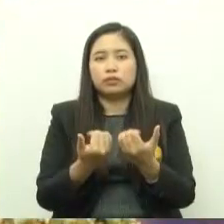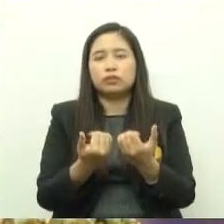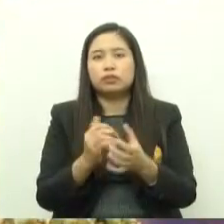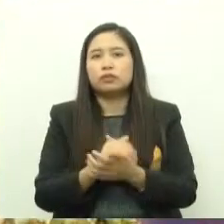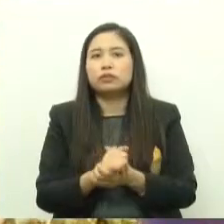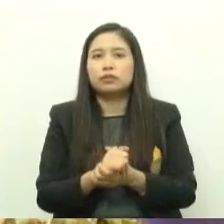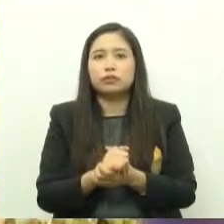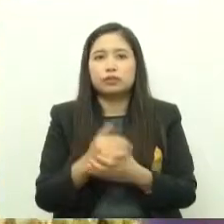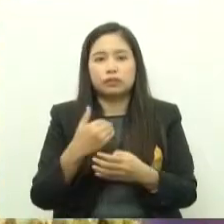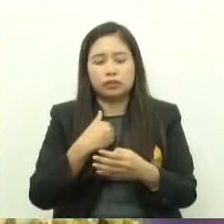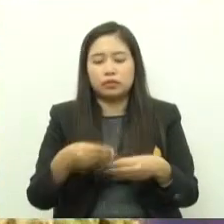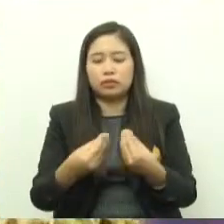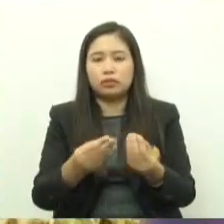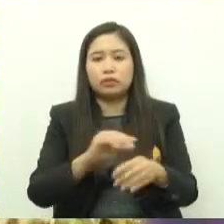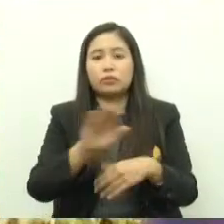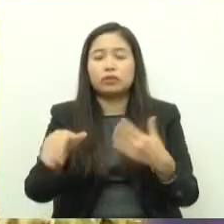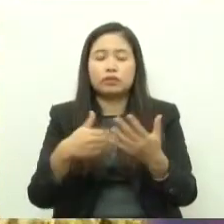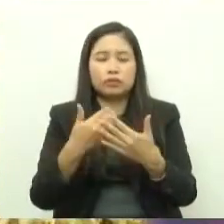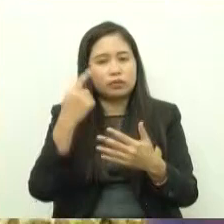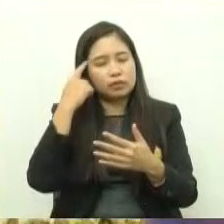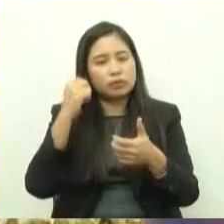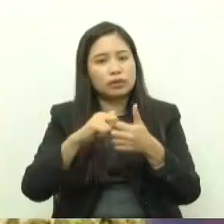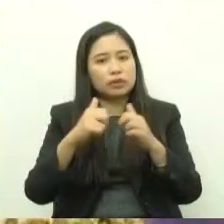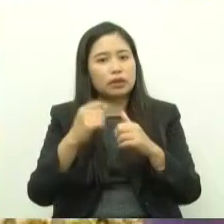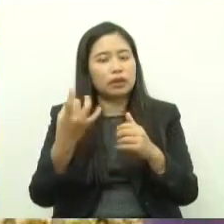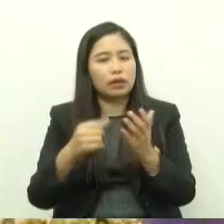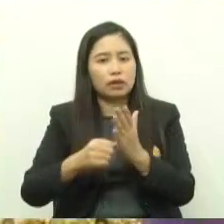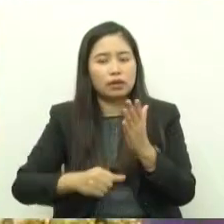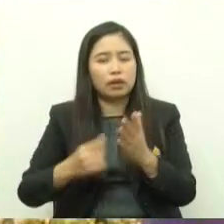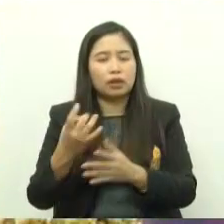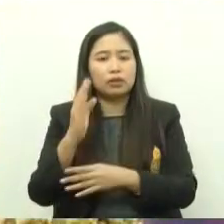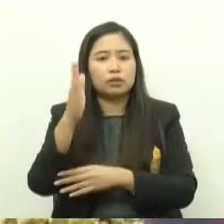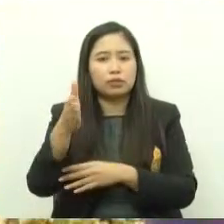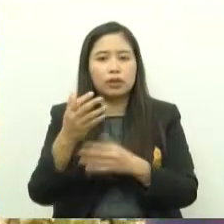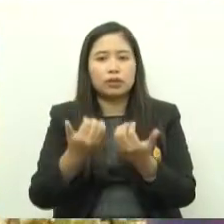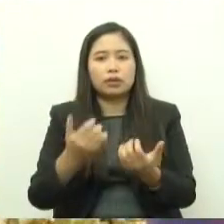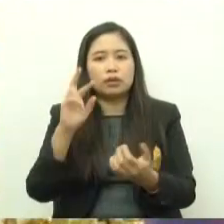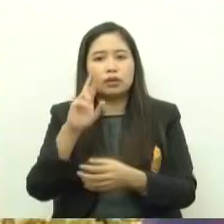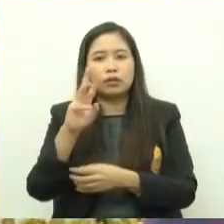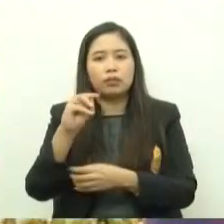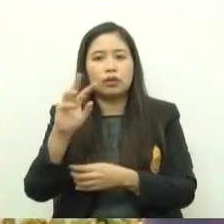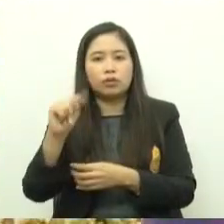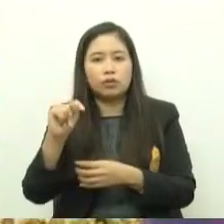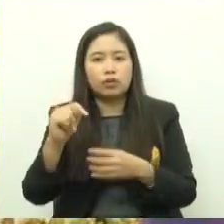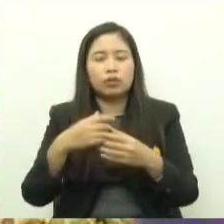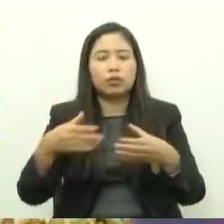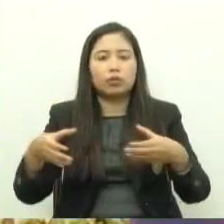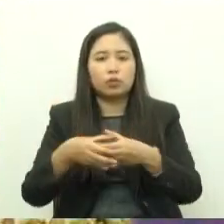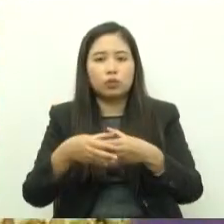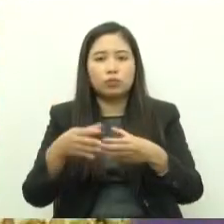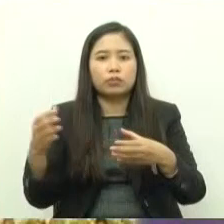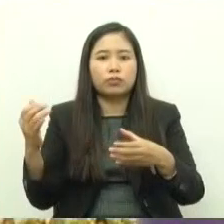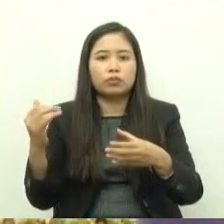ทำงานของพวกเราอย่างไรก็ตามในภาพรวมนะครับท่านรัฐมนตรีรวมไปถึงคณะกปถที่ติดตามท่าน